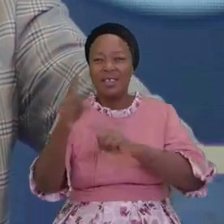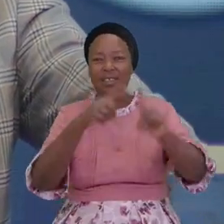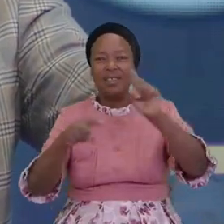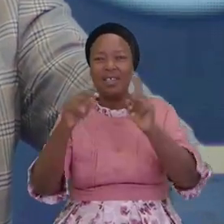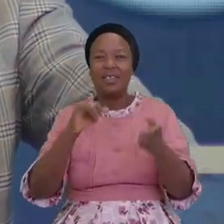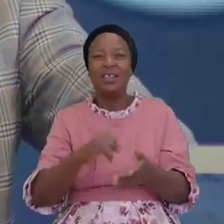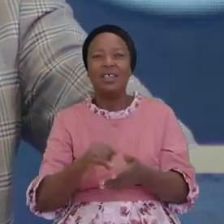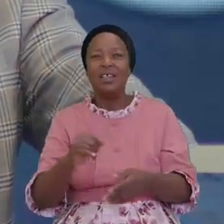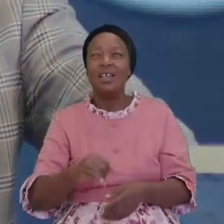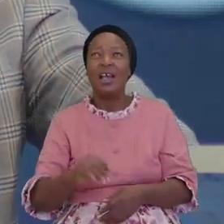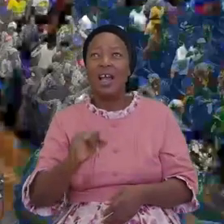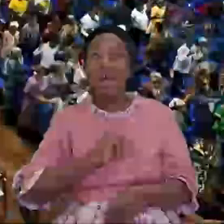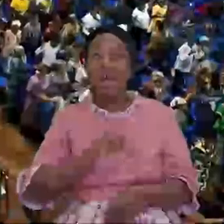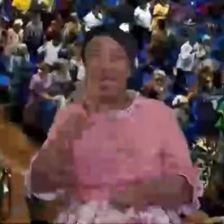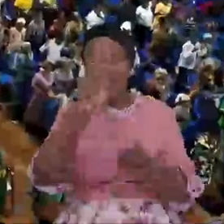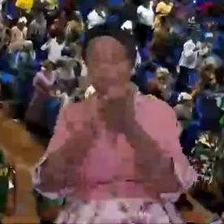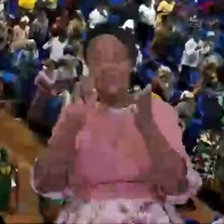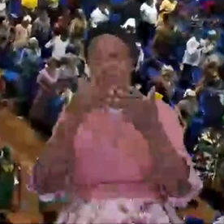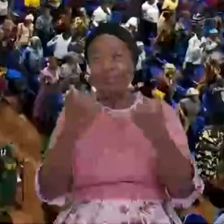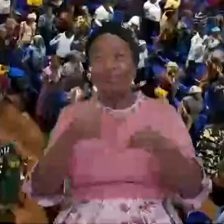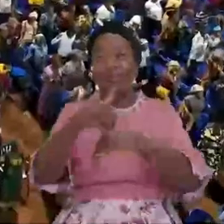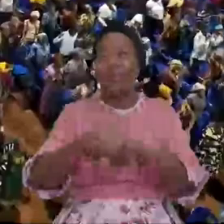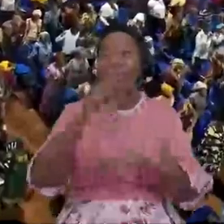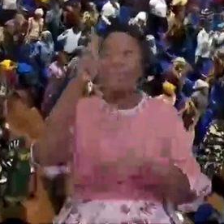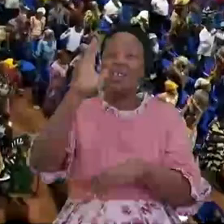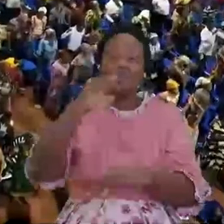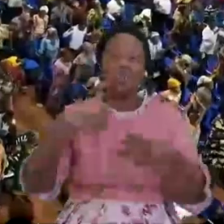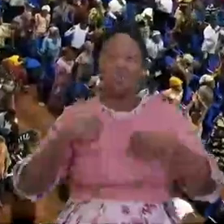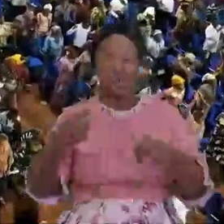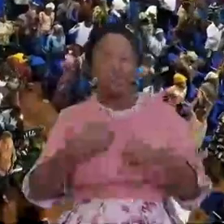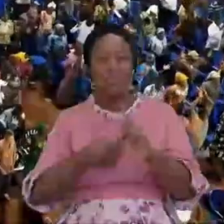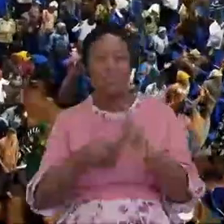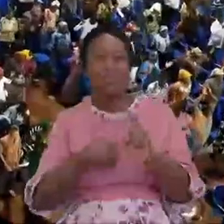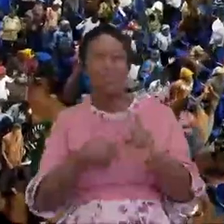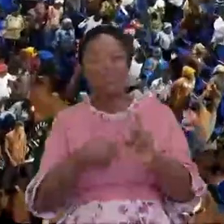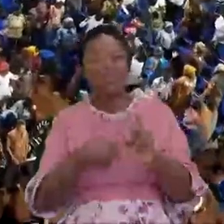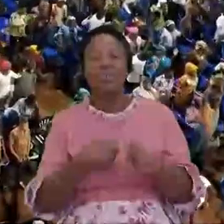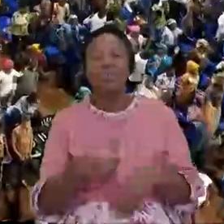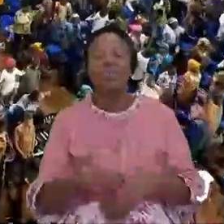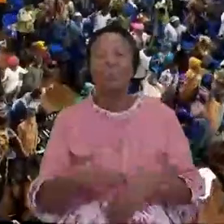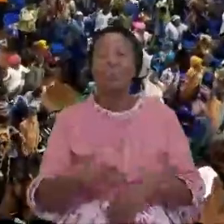Je crois ce soir qu'il va me guérir.